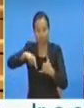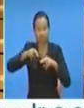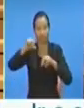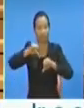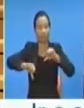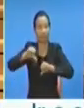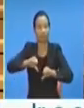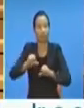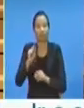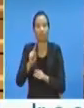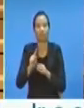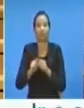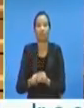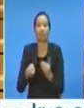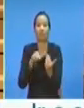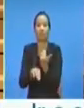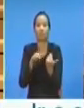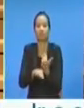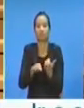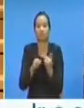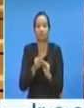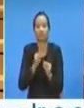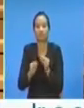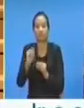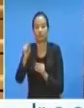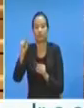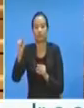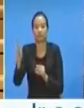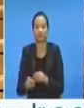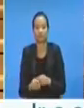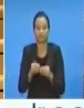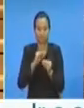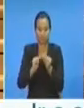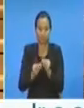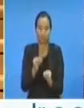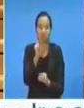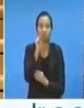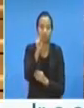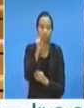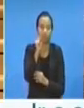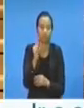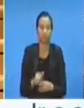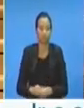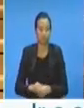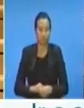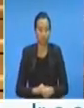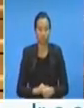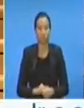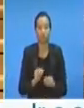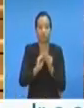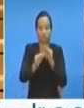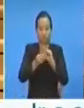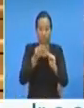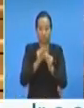จราจรอีกเบอร์หนึ่งไปกันใหญ่ครับผมว่าคนแจ้งเบอร์ซะก่อนงั้นการที่มีเบอร์เดีย